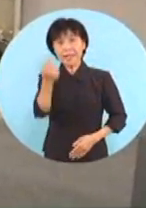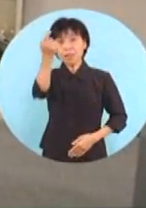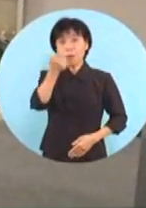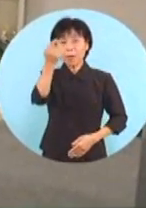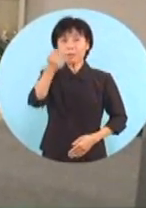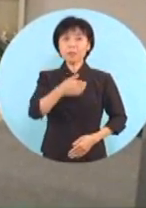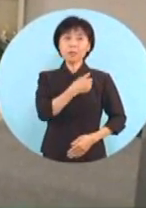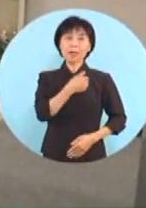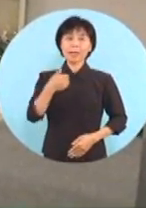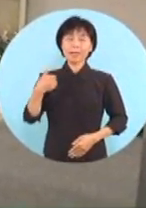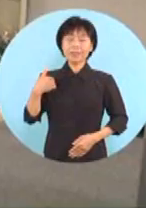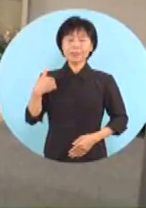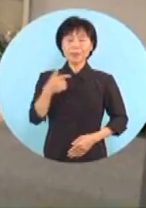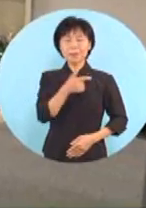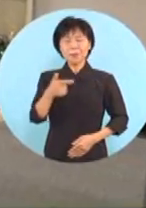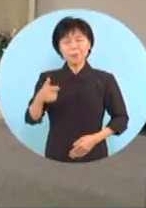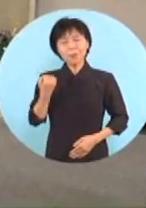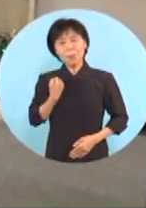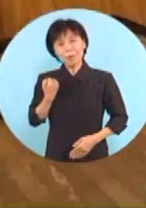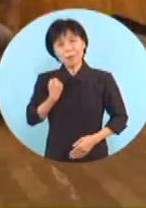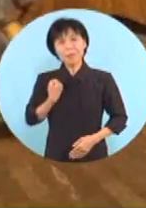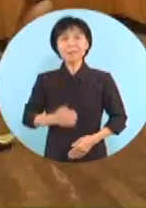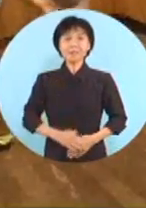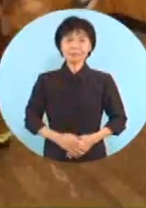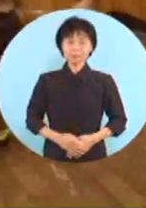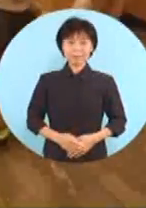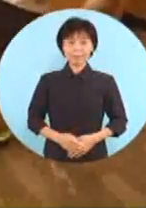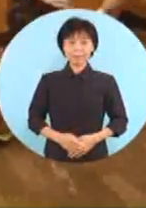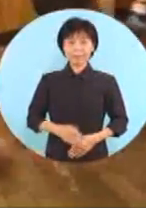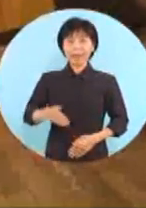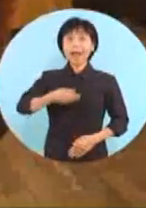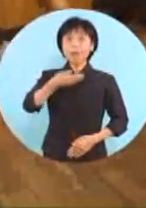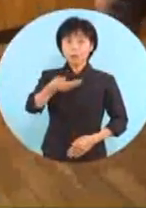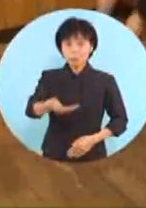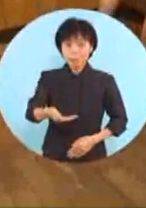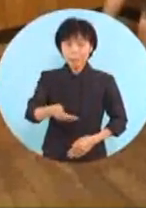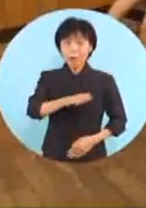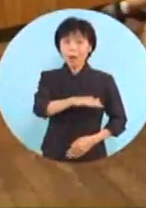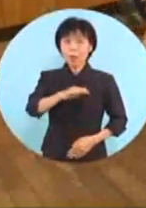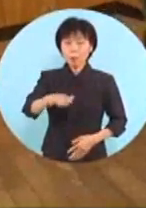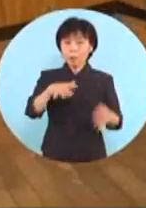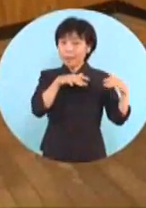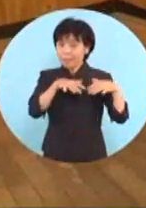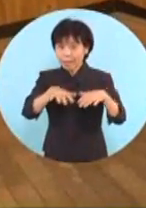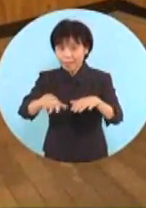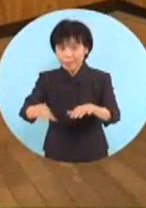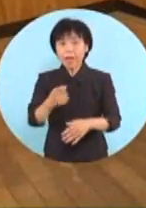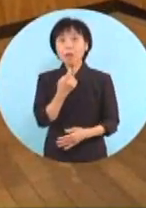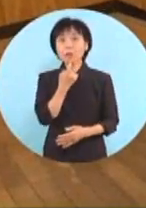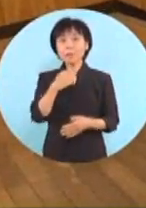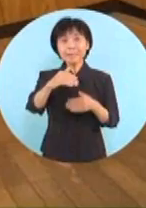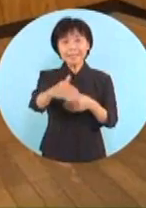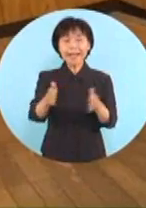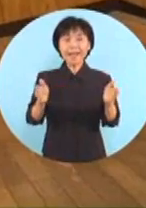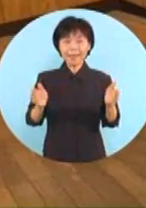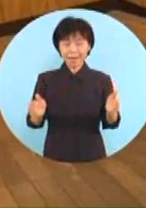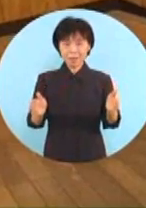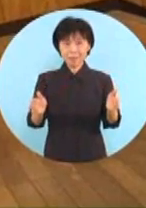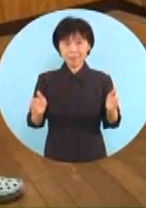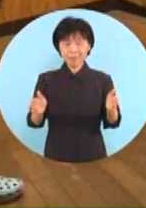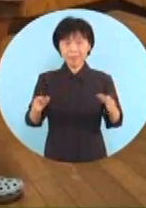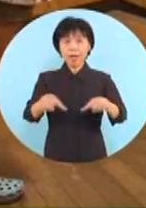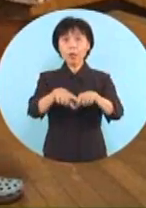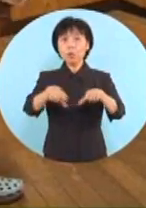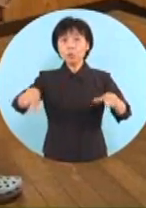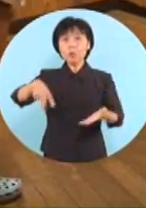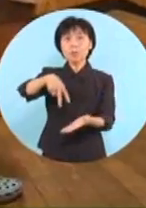学べるっていうのが面白いですね。 続いては子どもたちに大人気の不思議な部屋。普